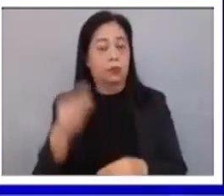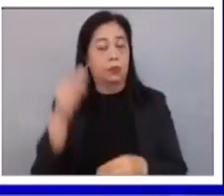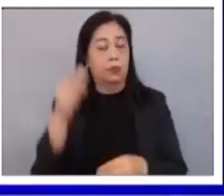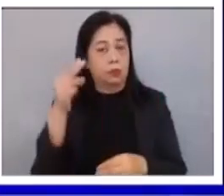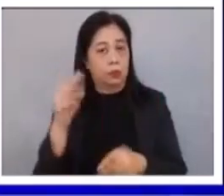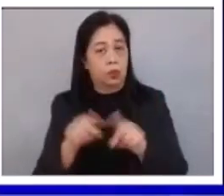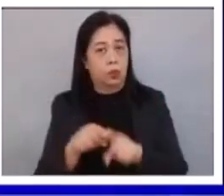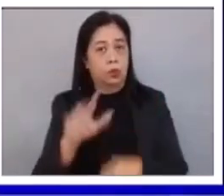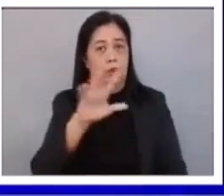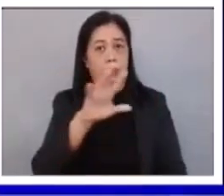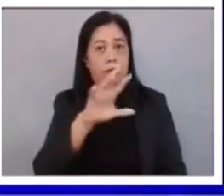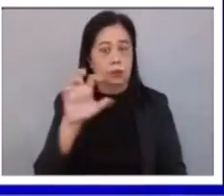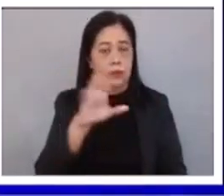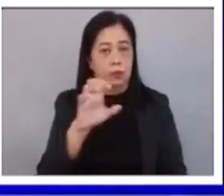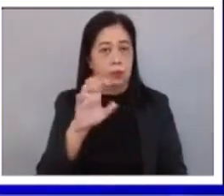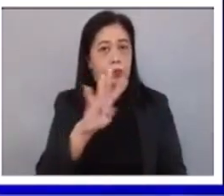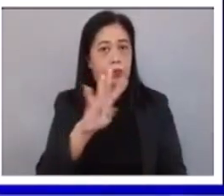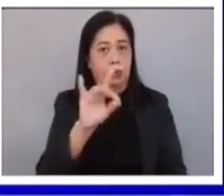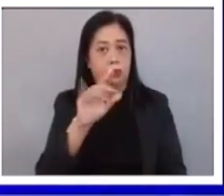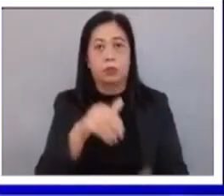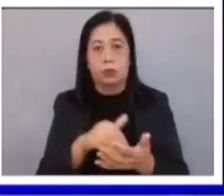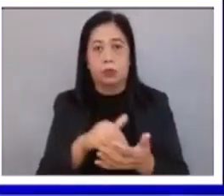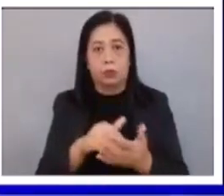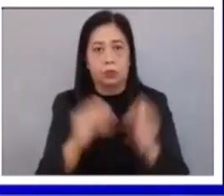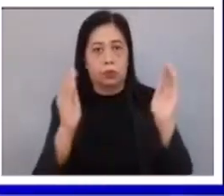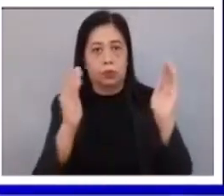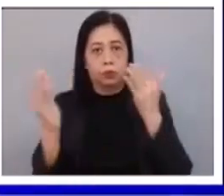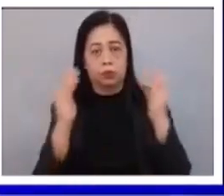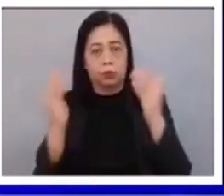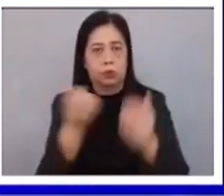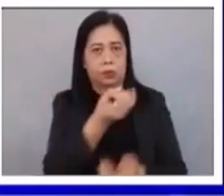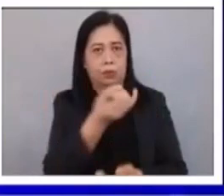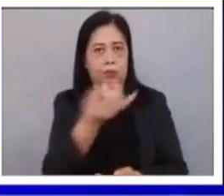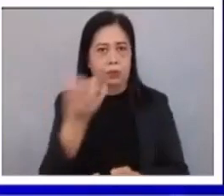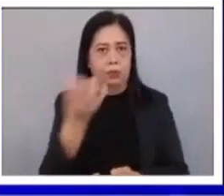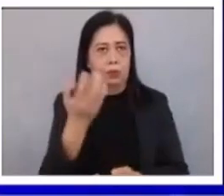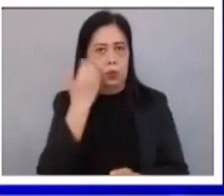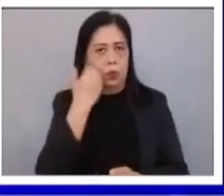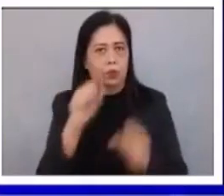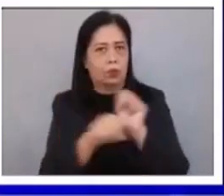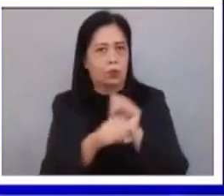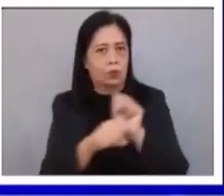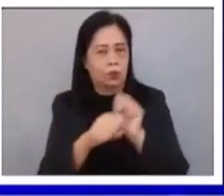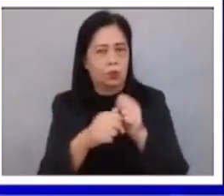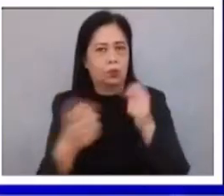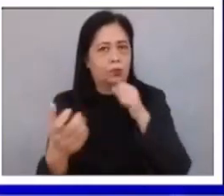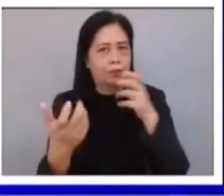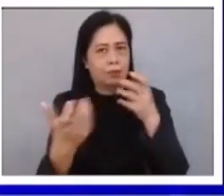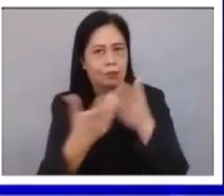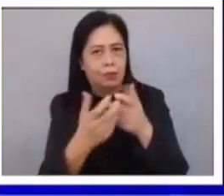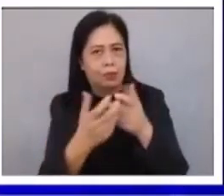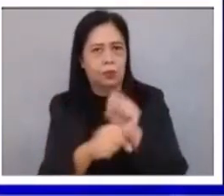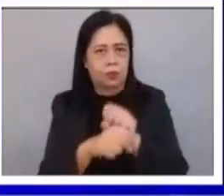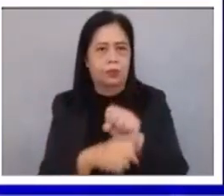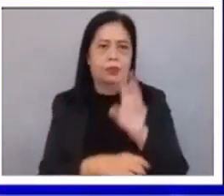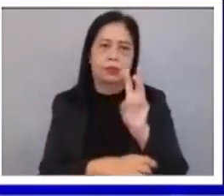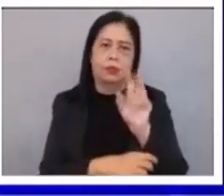548,000 kumpara sa bilang ng underemployed noong Agosto na nakalipas na taon na nasa 6.48